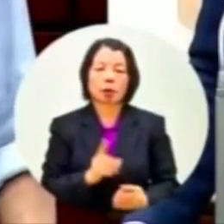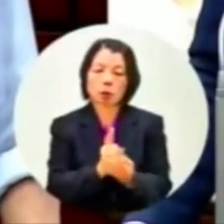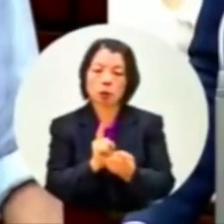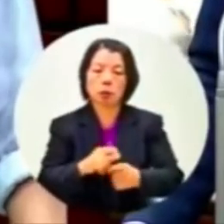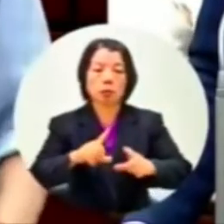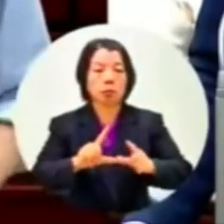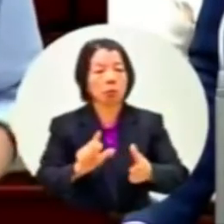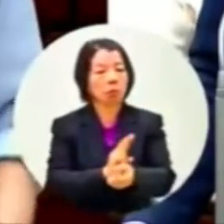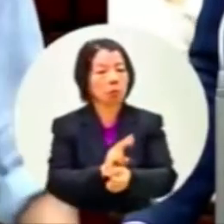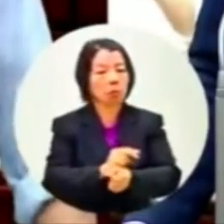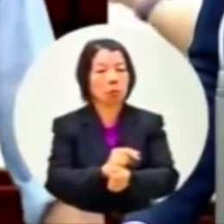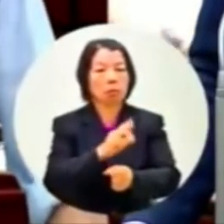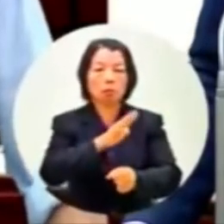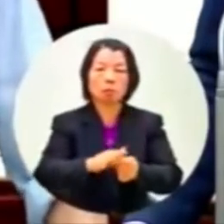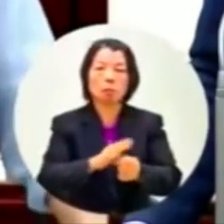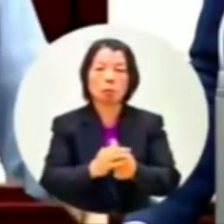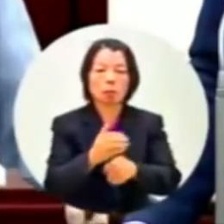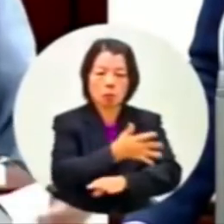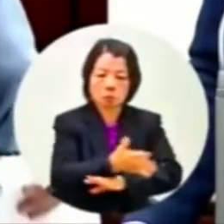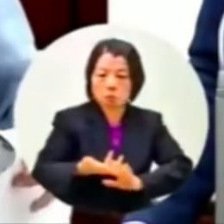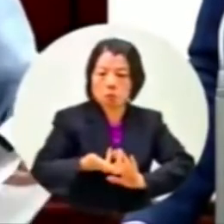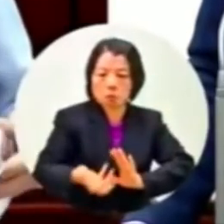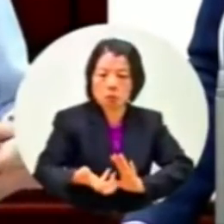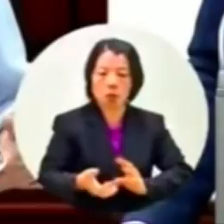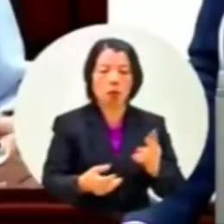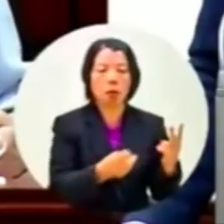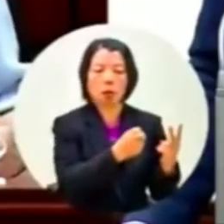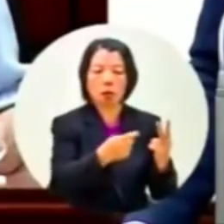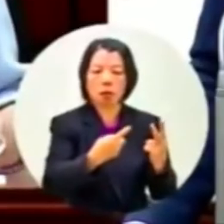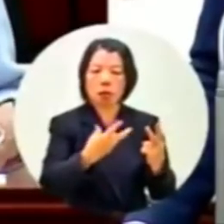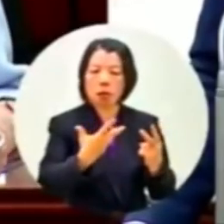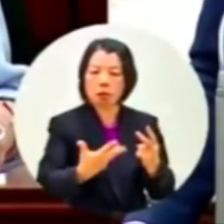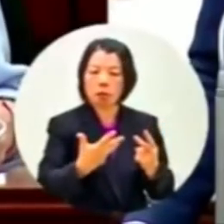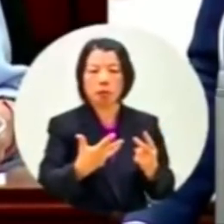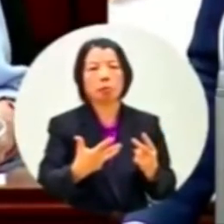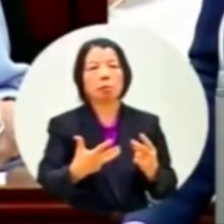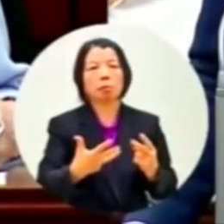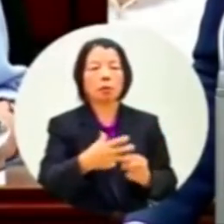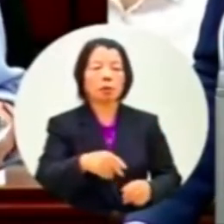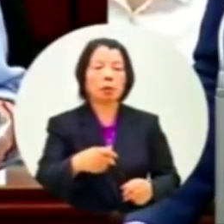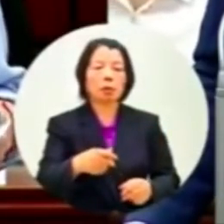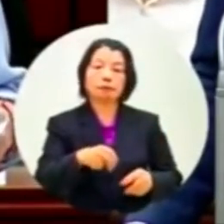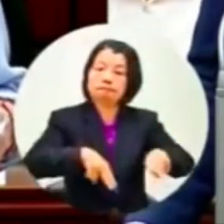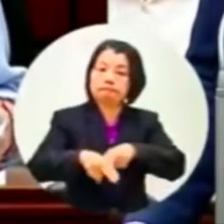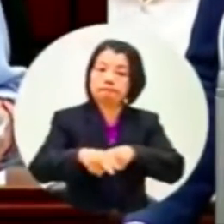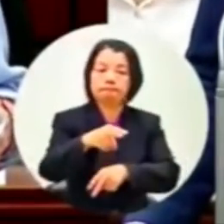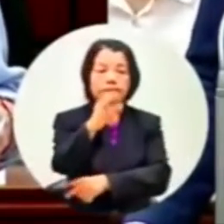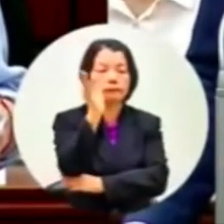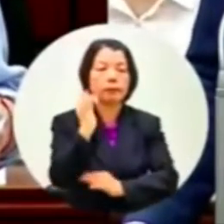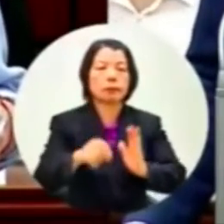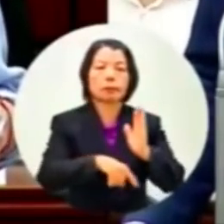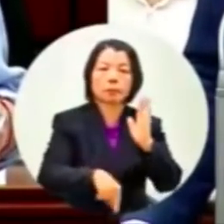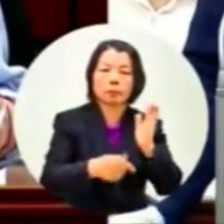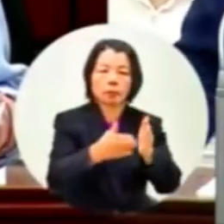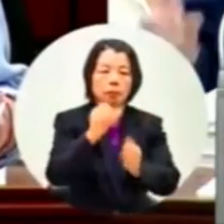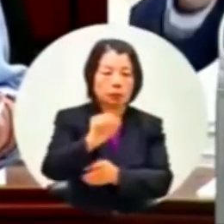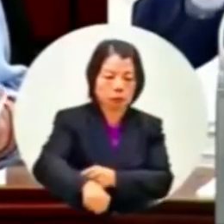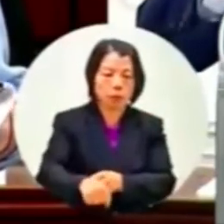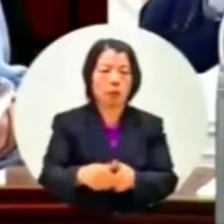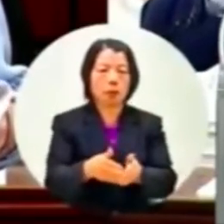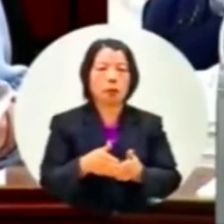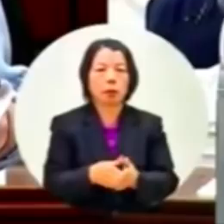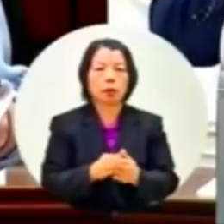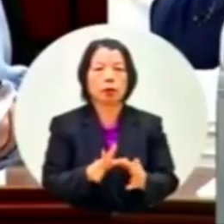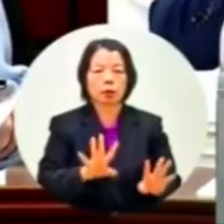村以及2018年我们行政院所核定的要纳入全国循环产业专区试点